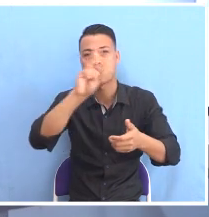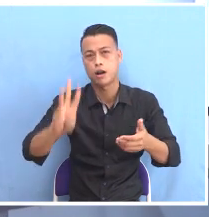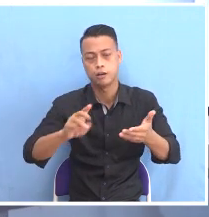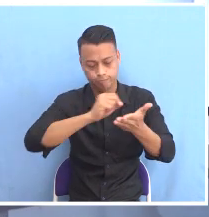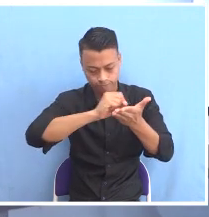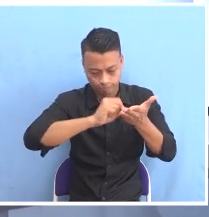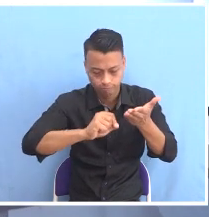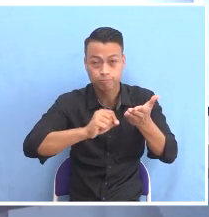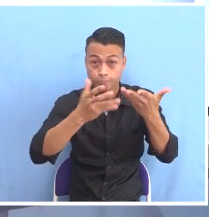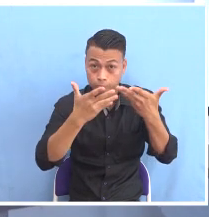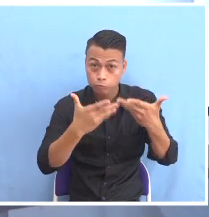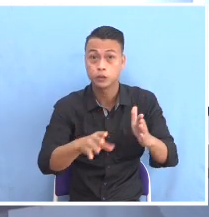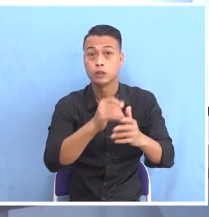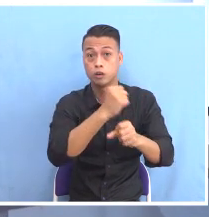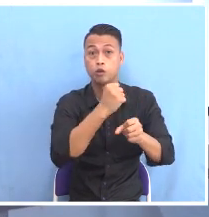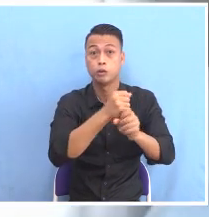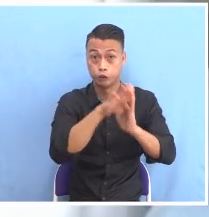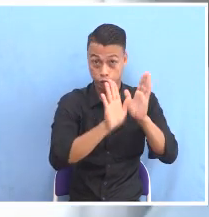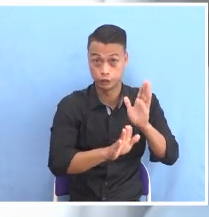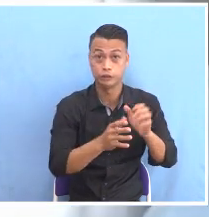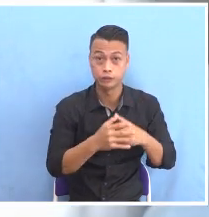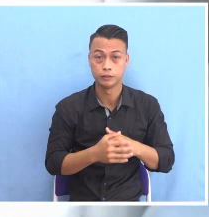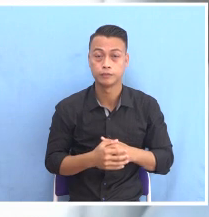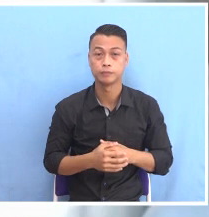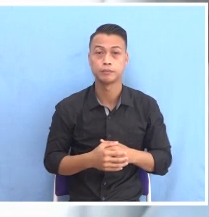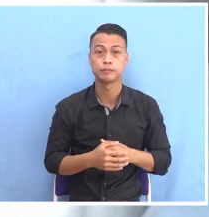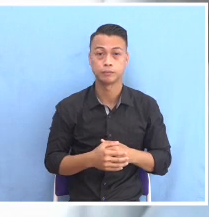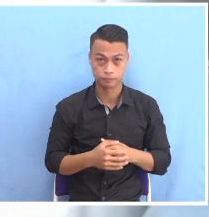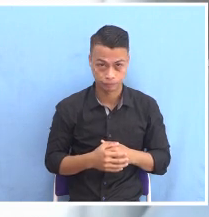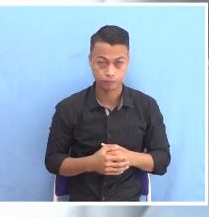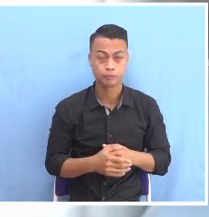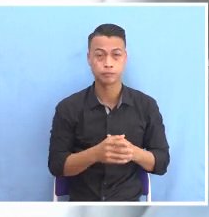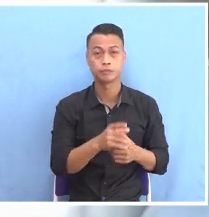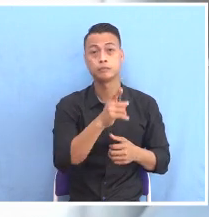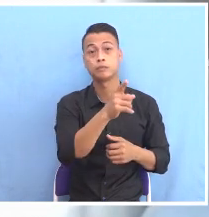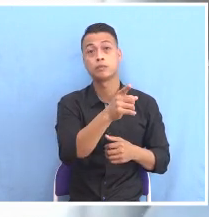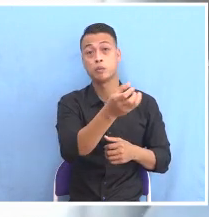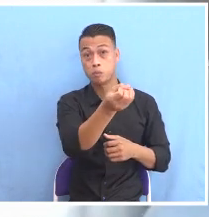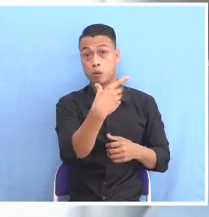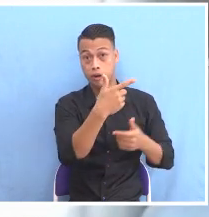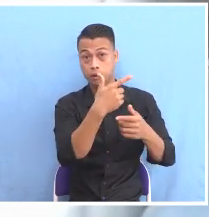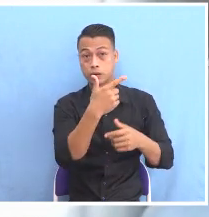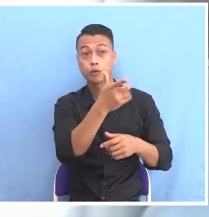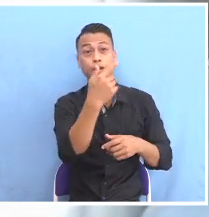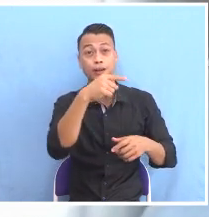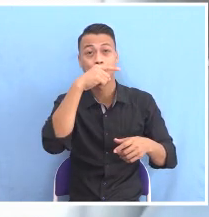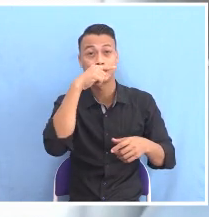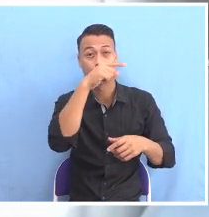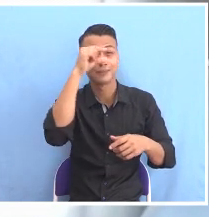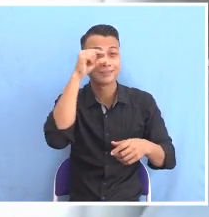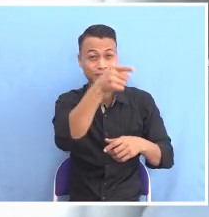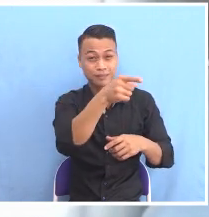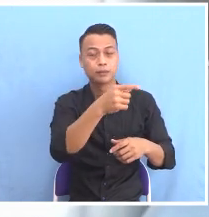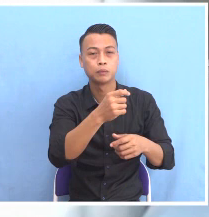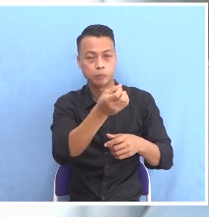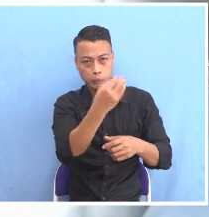တင့်တော်တယ်ဆိုတဲ့အမည်မျိုးကျွန်တော်တို့မှာရှိပါတယ်ပြီးတော့ခုနဒေါက်တာမင်းစောဦးပြောတာကိုကျွန်တော်တူထဲမင်းကျွန်တော်တို့ဖက်အကောင့်ဖက်ကကြ